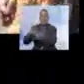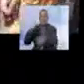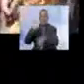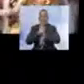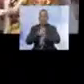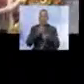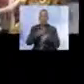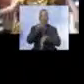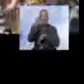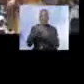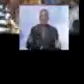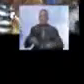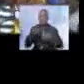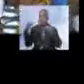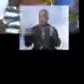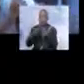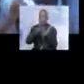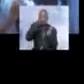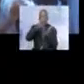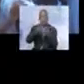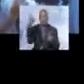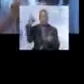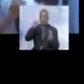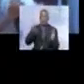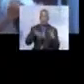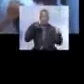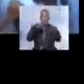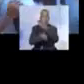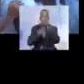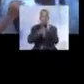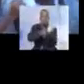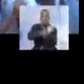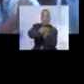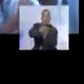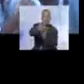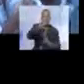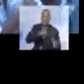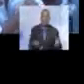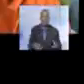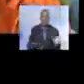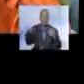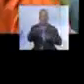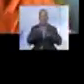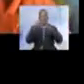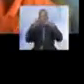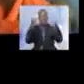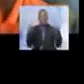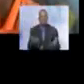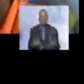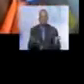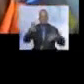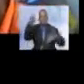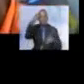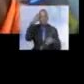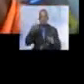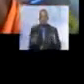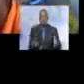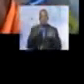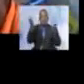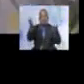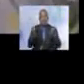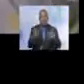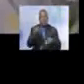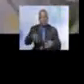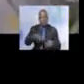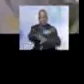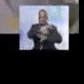enfants dont l'âge varie entre 5 et 9 ans. Sur le terrain, les décisions du gouvernement en collaboration avec l'Organisation mondiale de la santé,